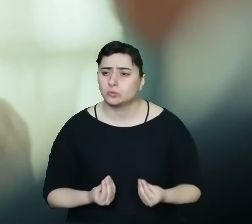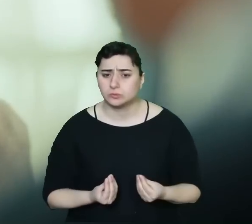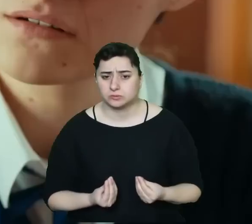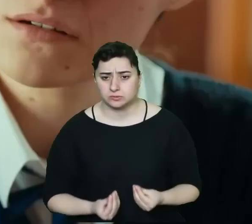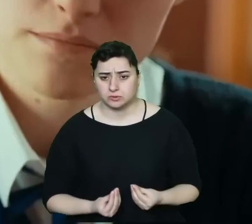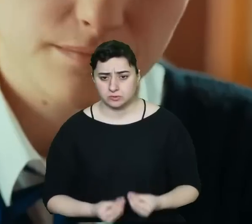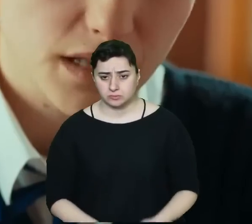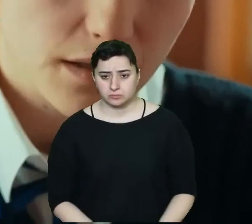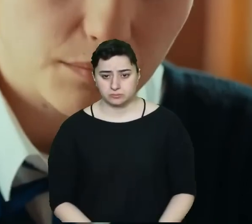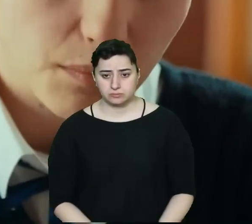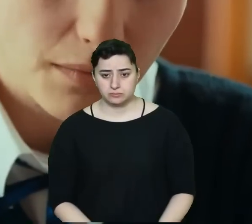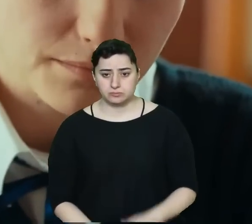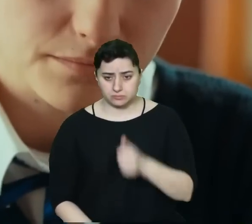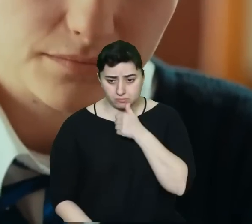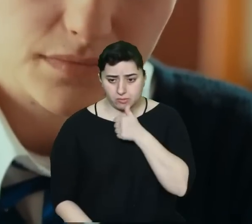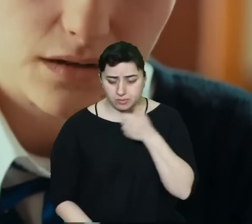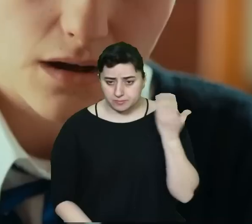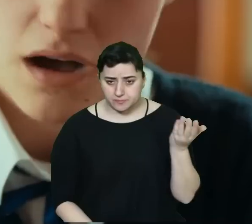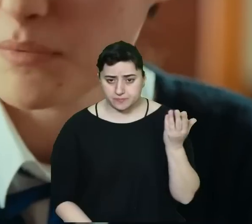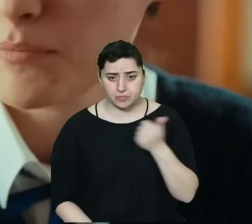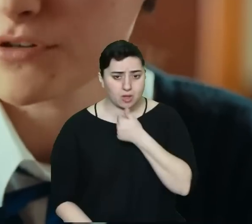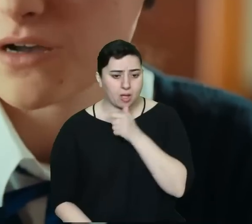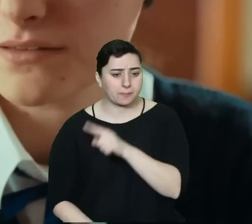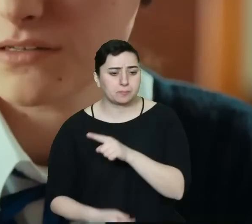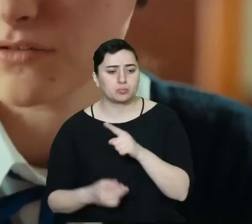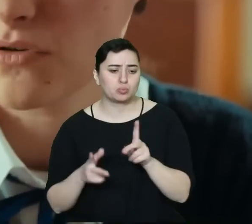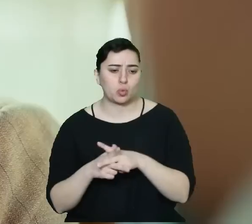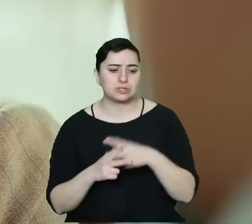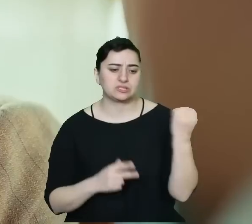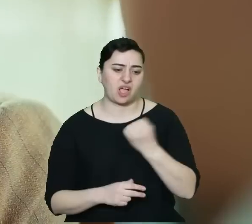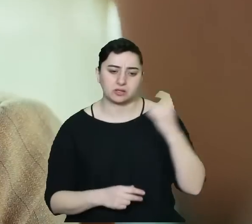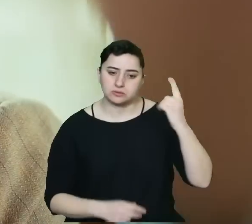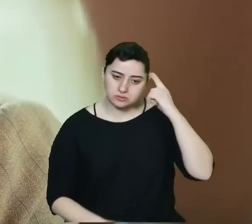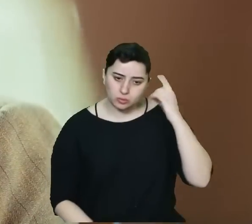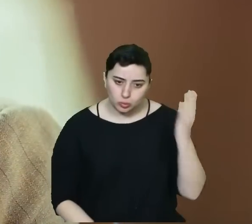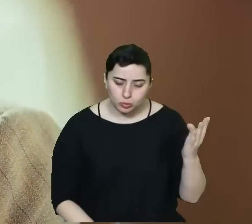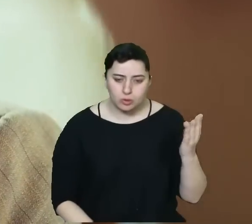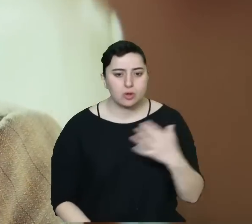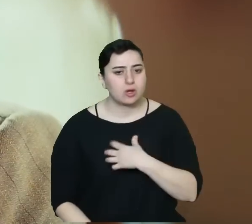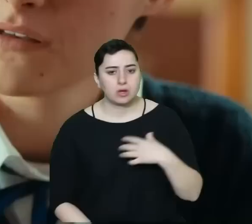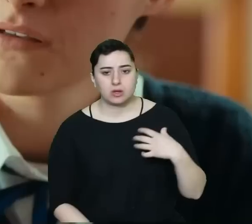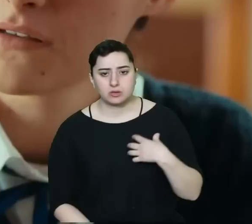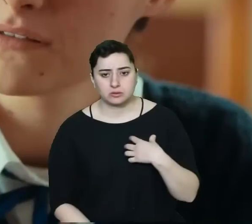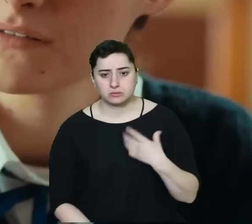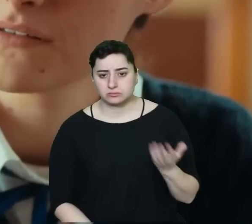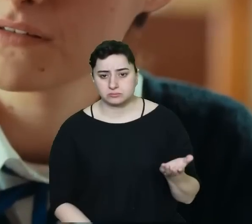Babam abimi polis katili sanıyor. Annem.